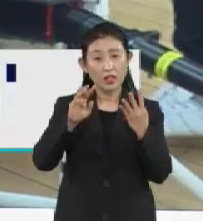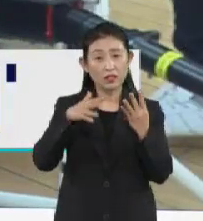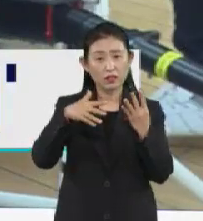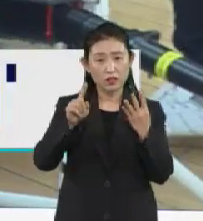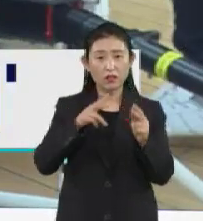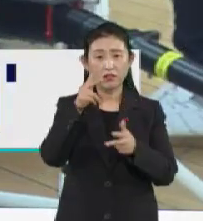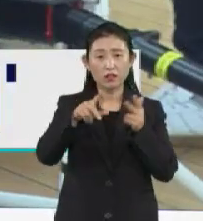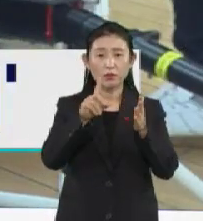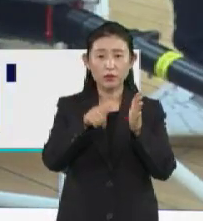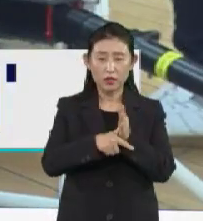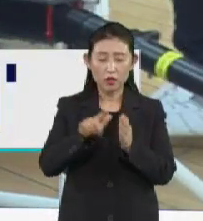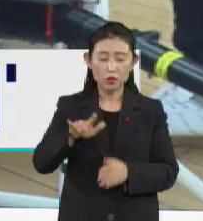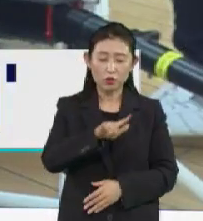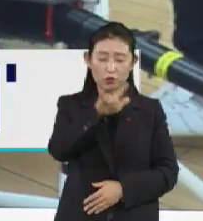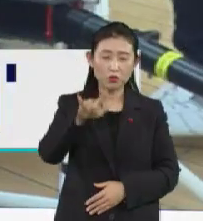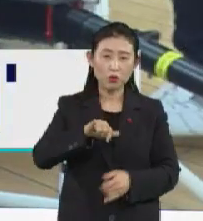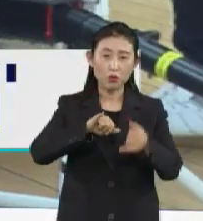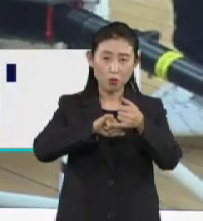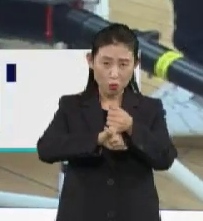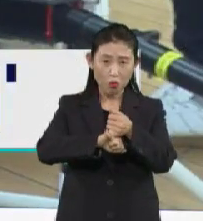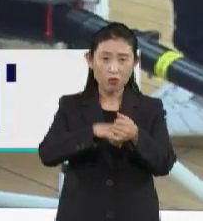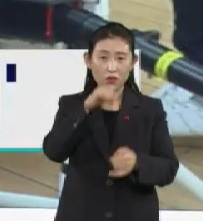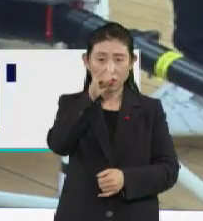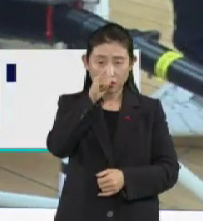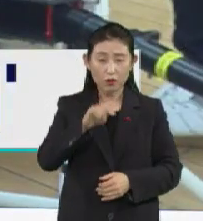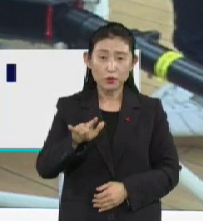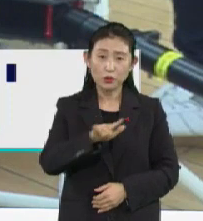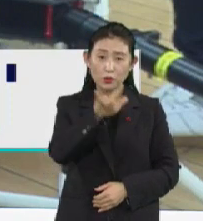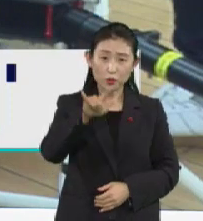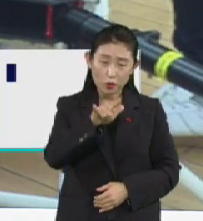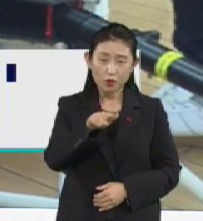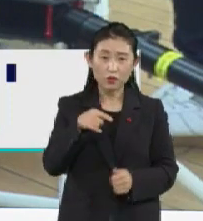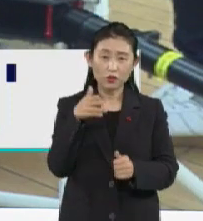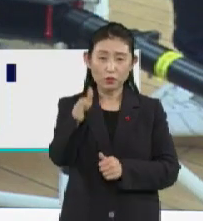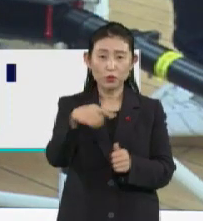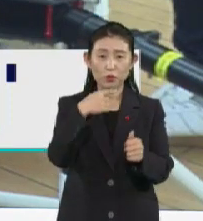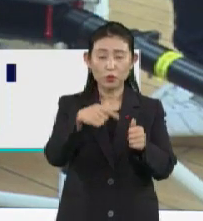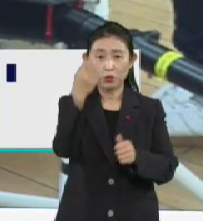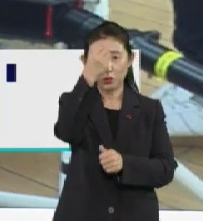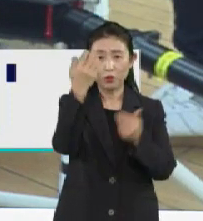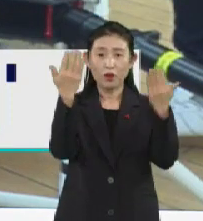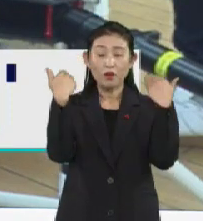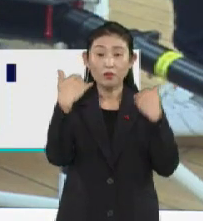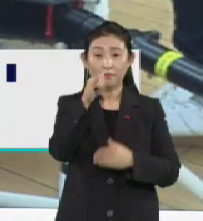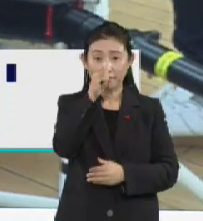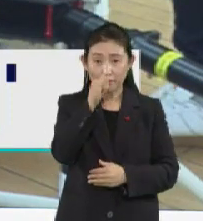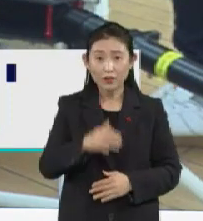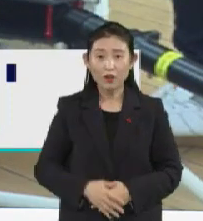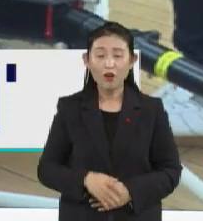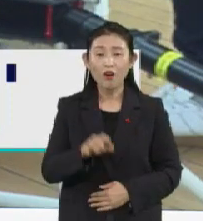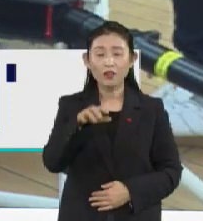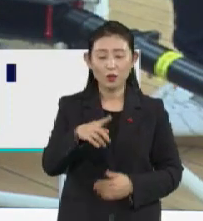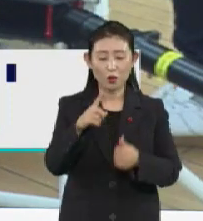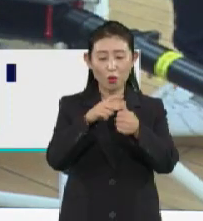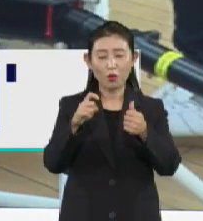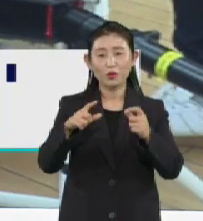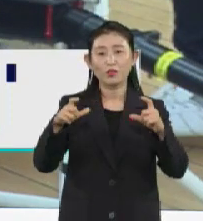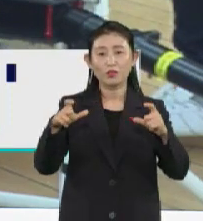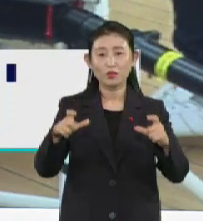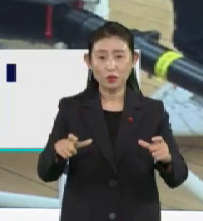드론은 4차 산업의 총화로 꼽히는데요. 이 드론을 전문적으로 가르치는 고등학교가 있습니다. 바로 홍성군